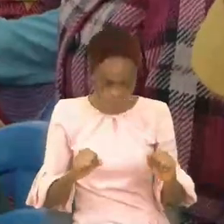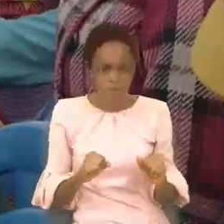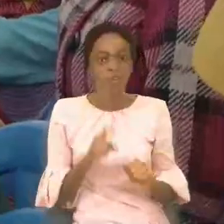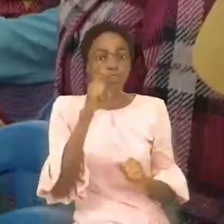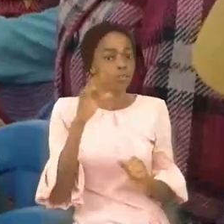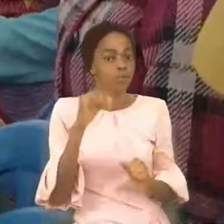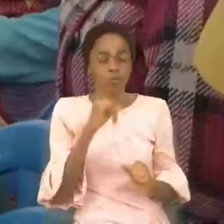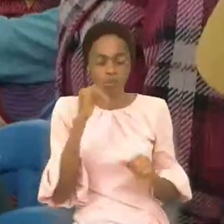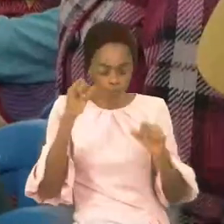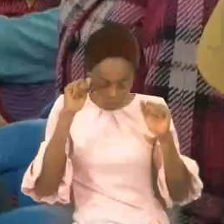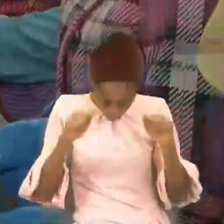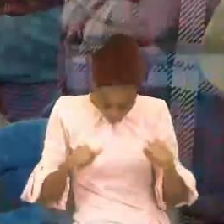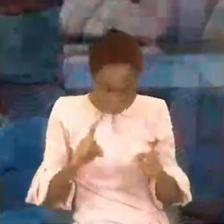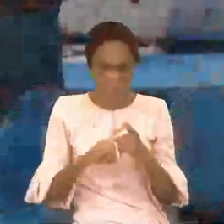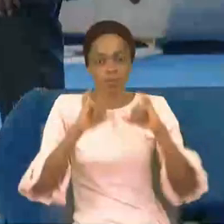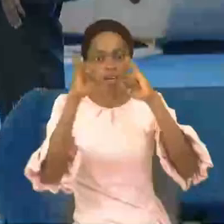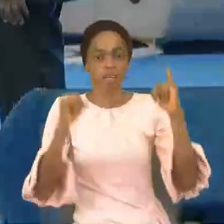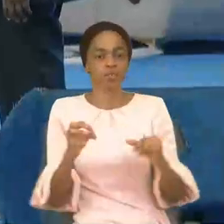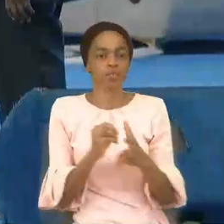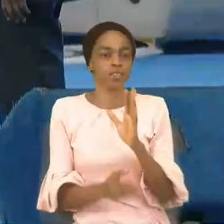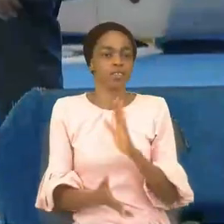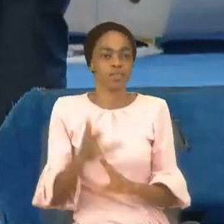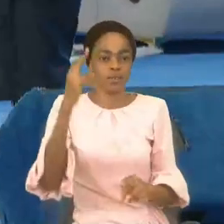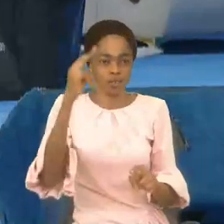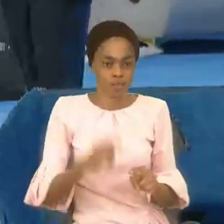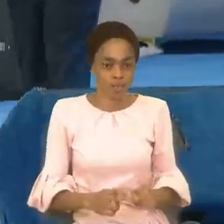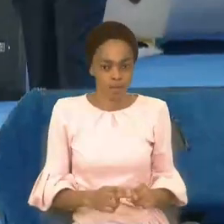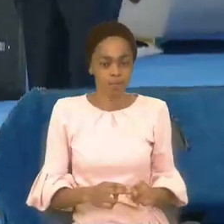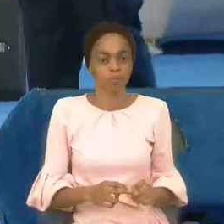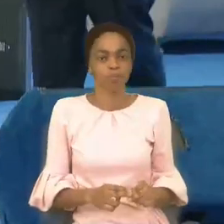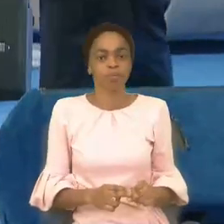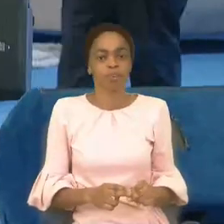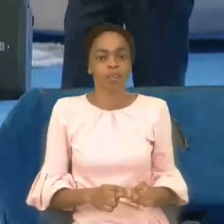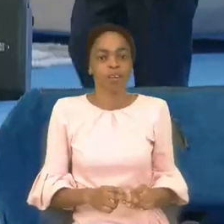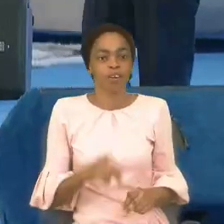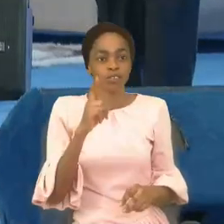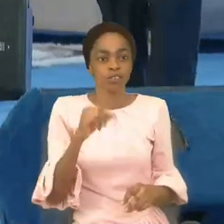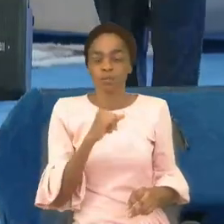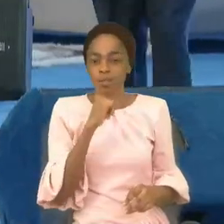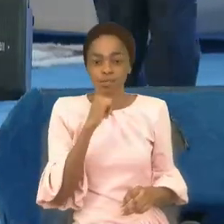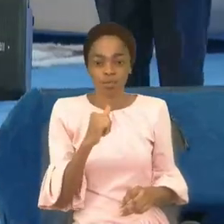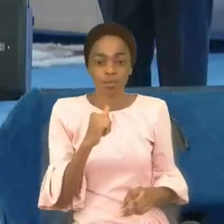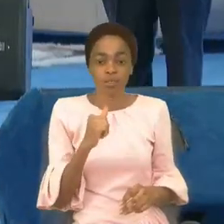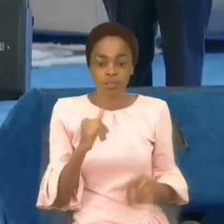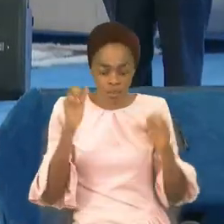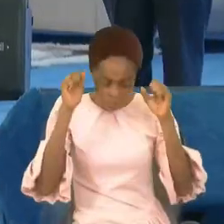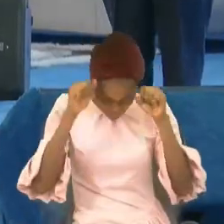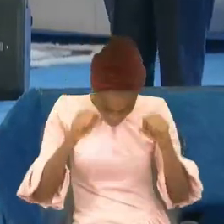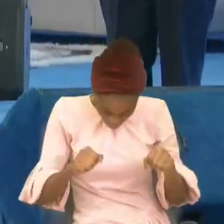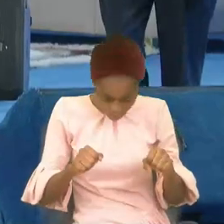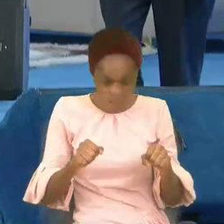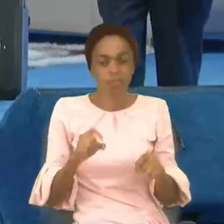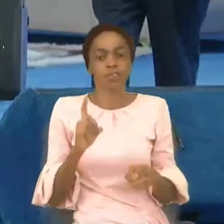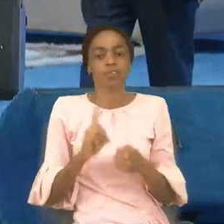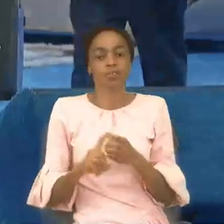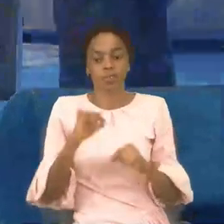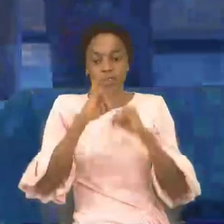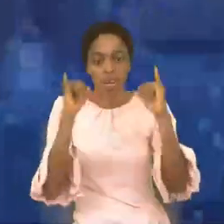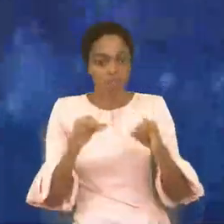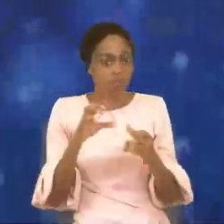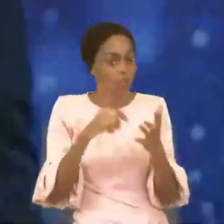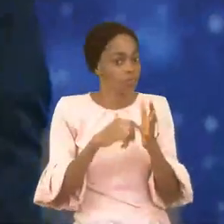ne vas pas te prosterner devant les idoles. Les idoles de Babylone, les idoles de ce monde,